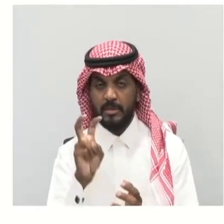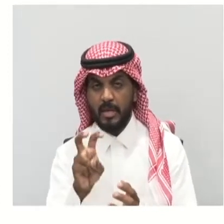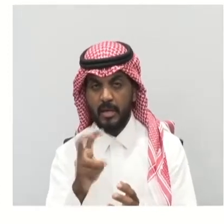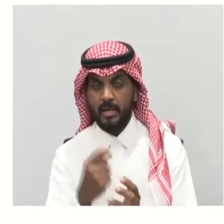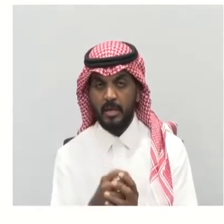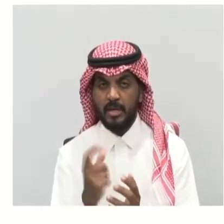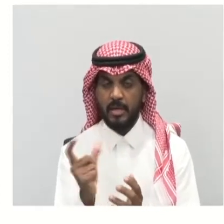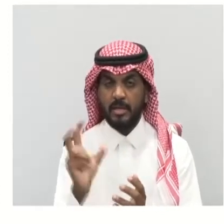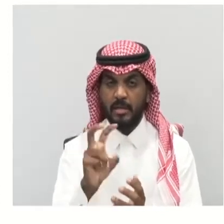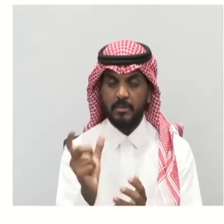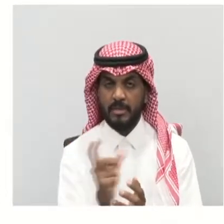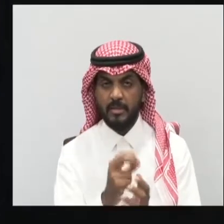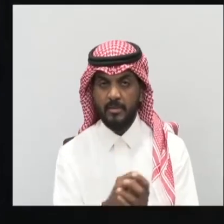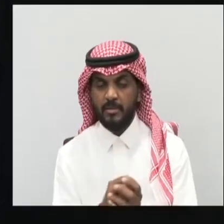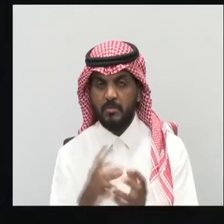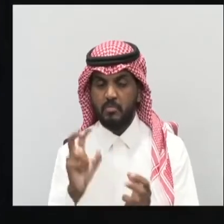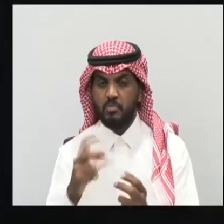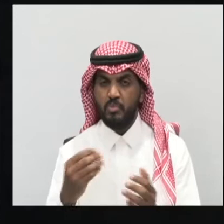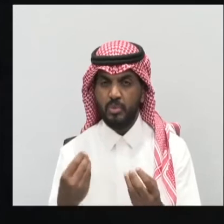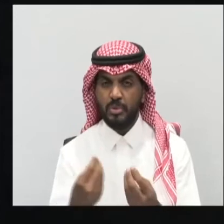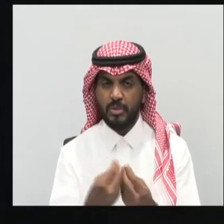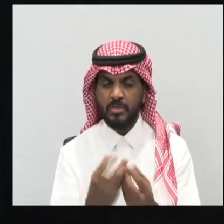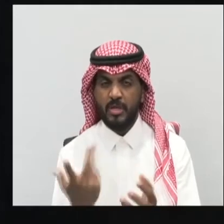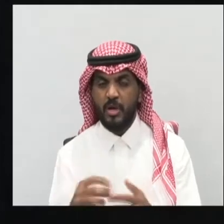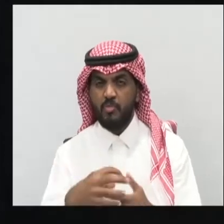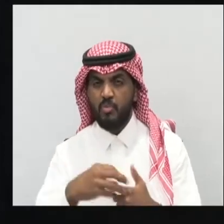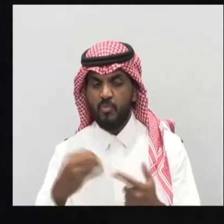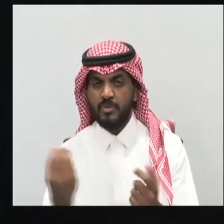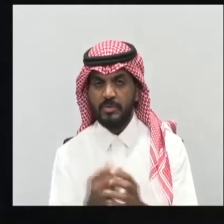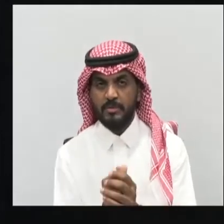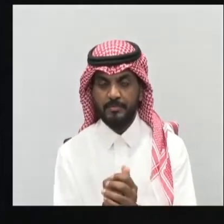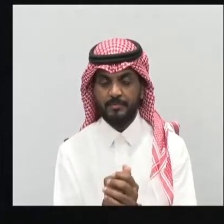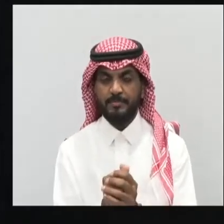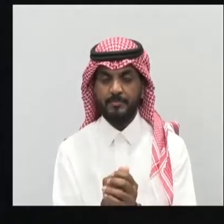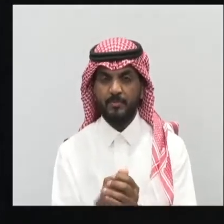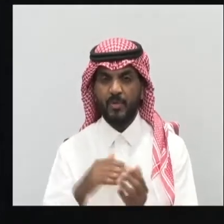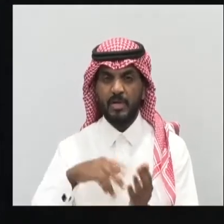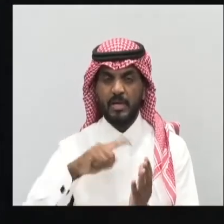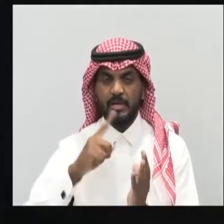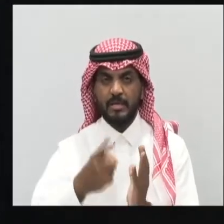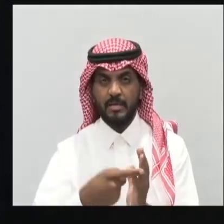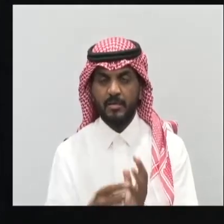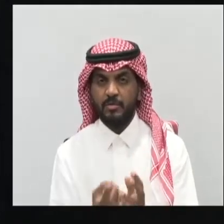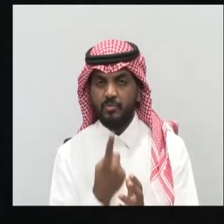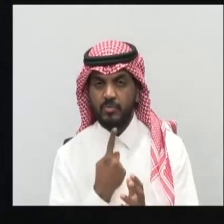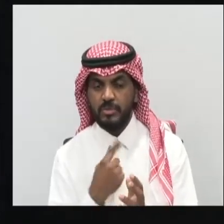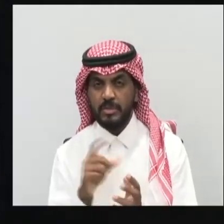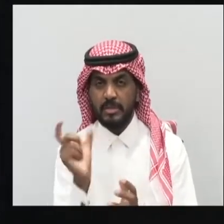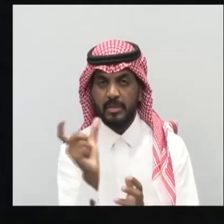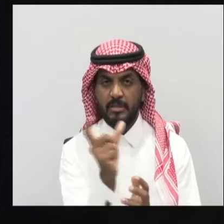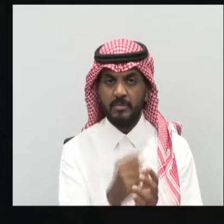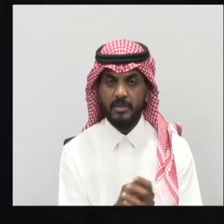مربوطة، إما تكون متصلة أو تكون منفصلة. وأخيرا يريد كلمات